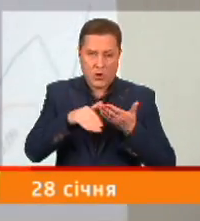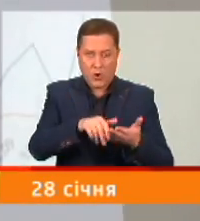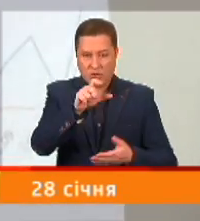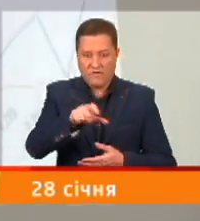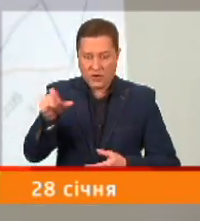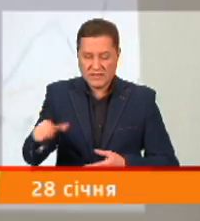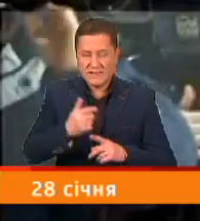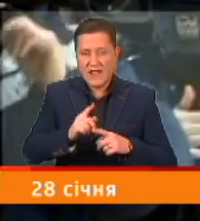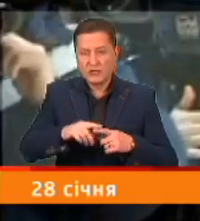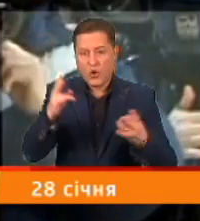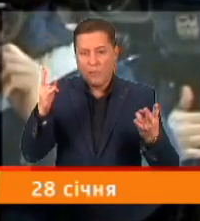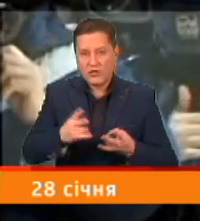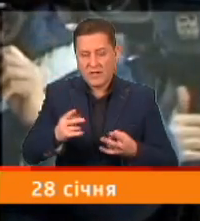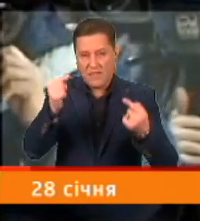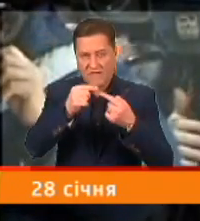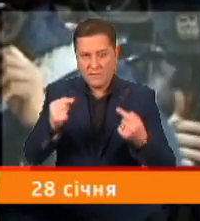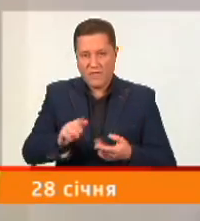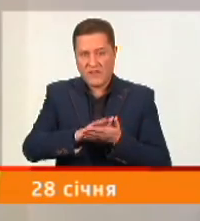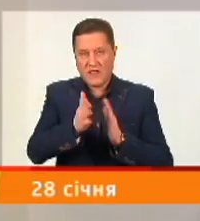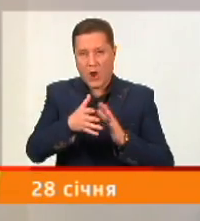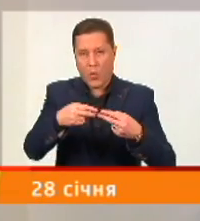цього потрібна відповідна угода.